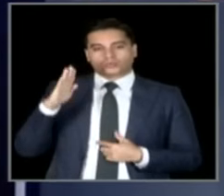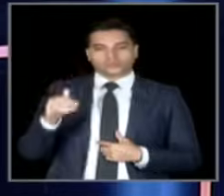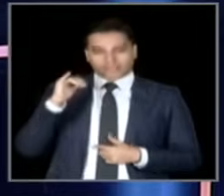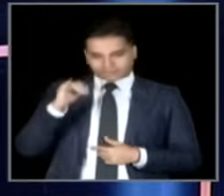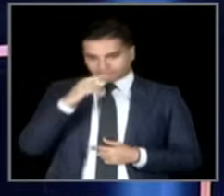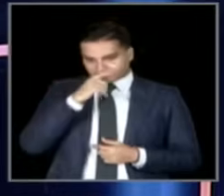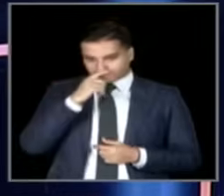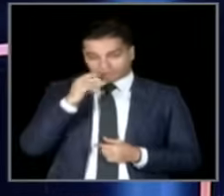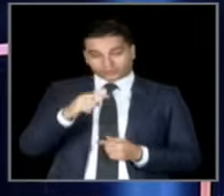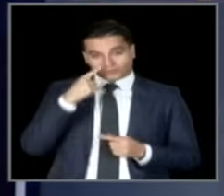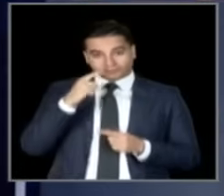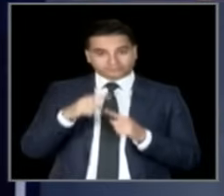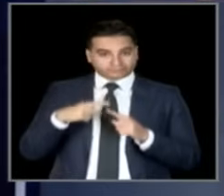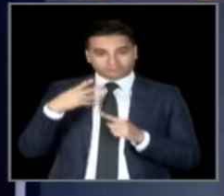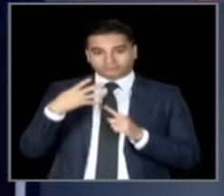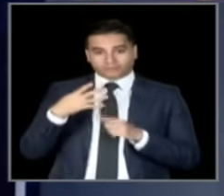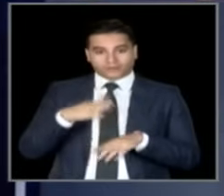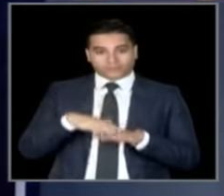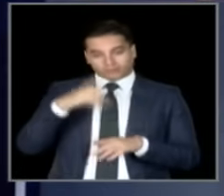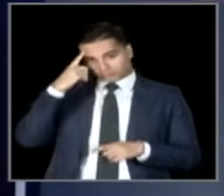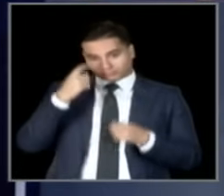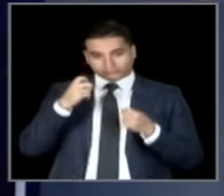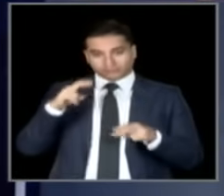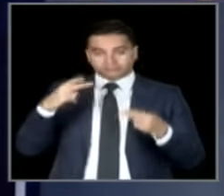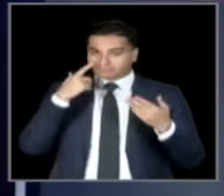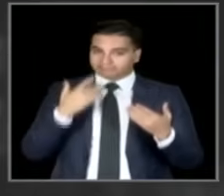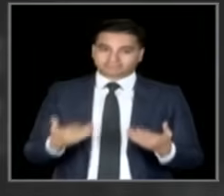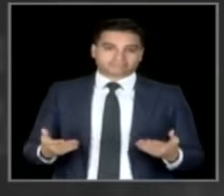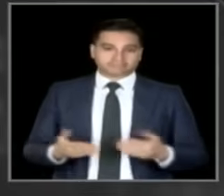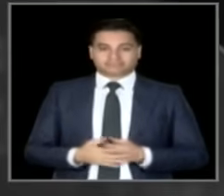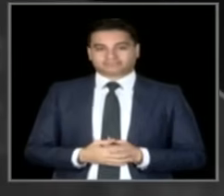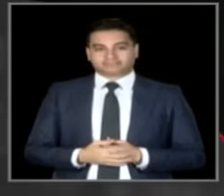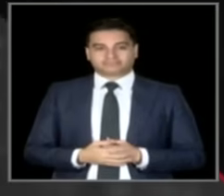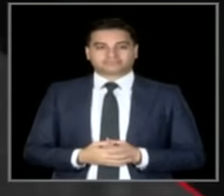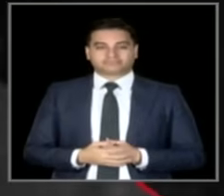حسام حسن. ودلوقتي مع الفقرة الرابعة، فقرة تحت الضغط.